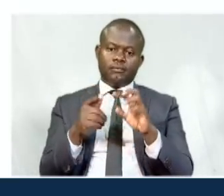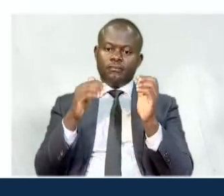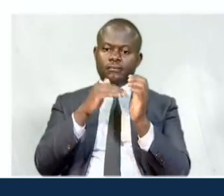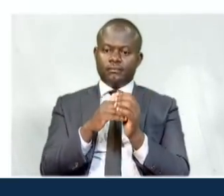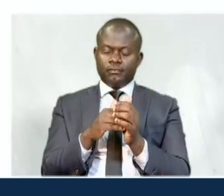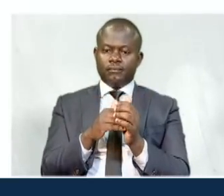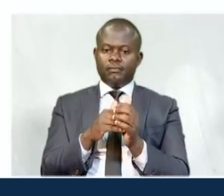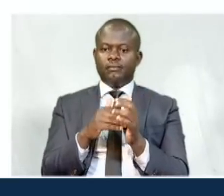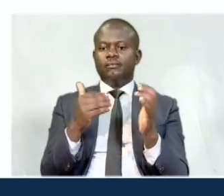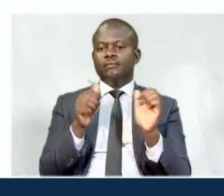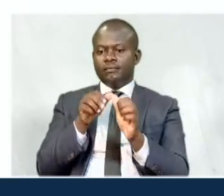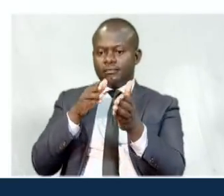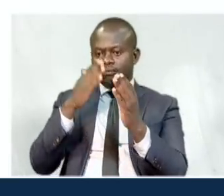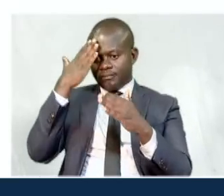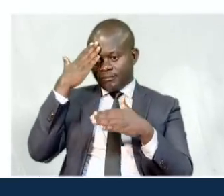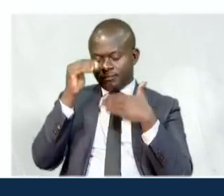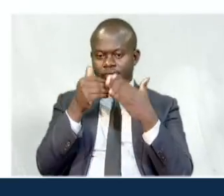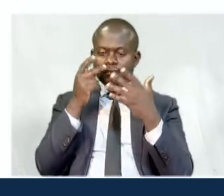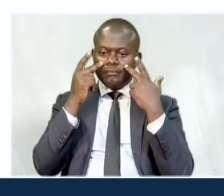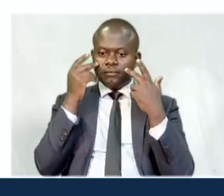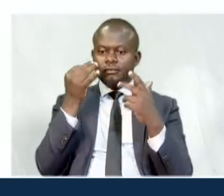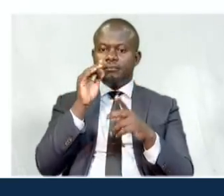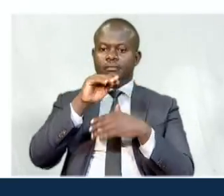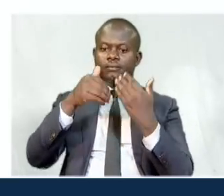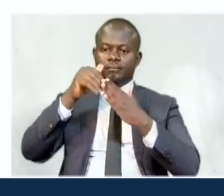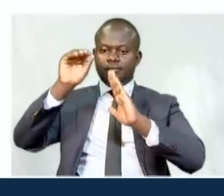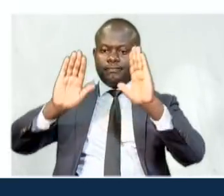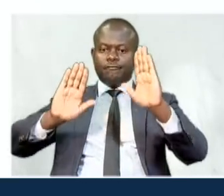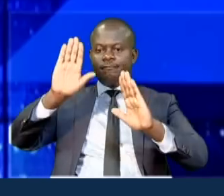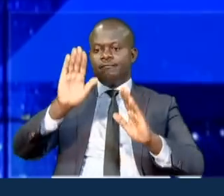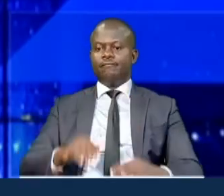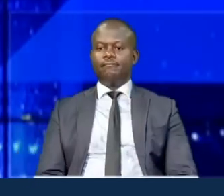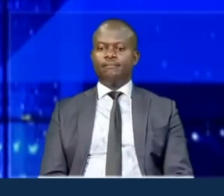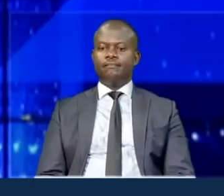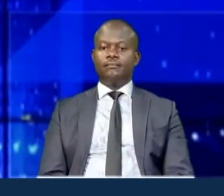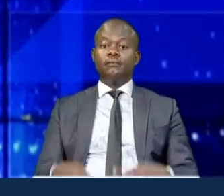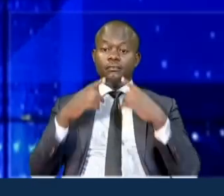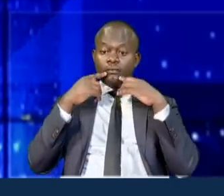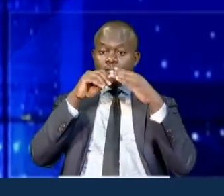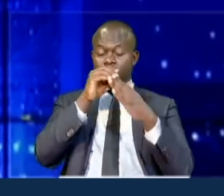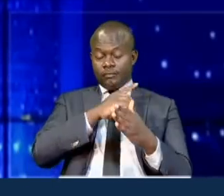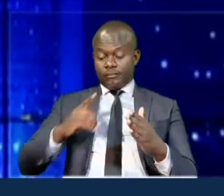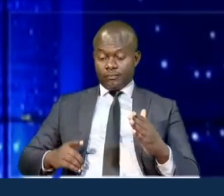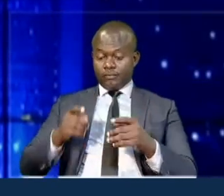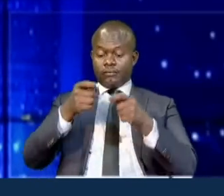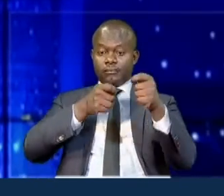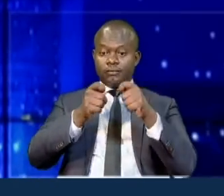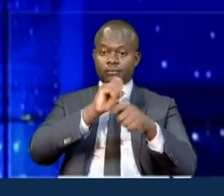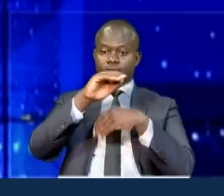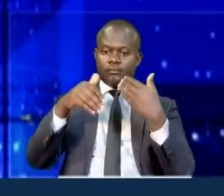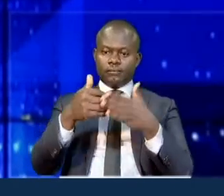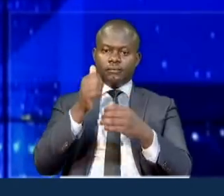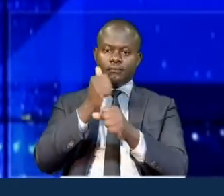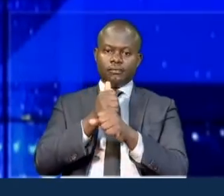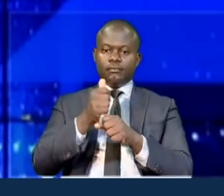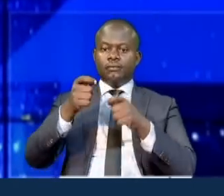by'ukuri birakurikiranwa kugira ngo turebe ko abantu bose babigiramo uruhare. Bavuga ko demokarasi ari ubutegetsi bw'abaturage